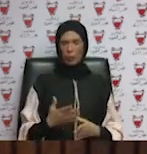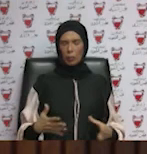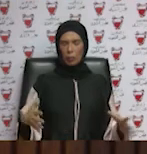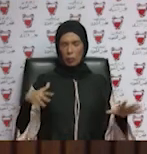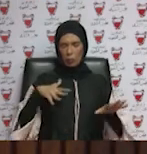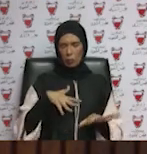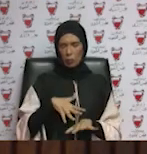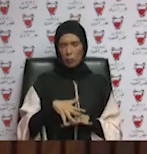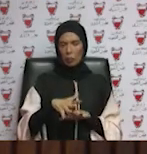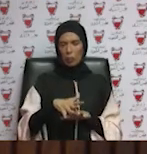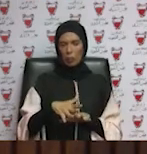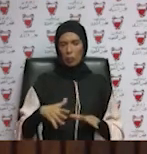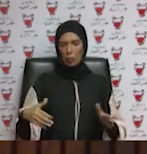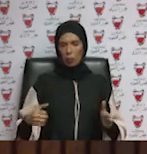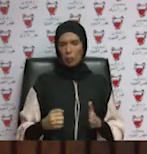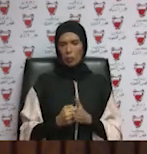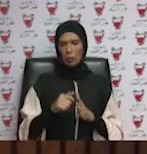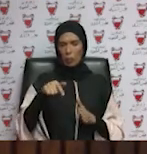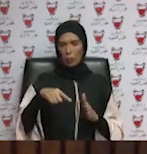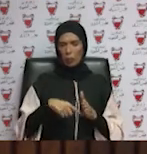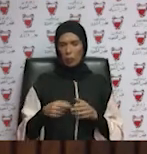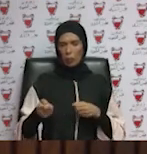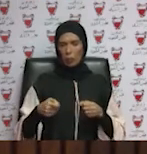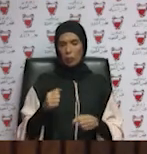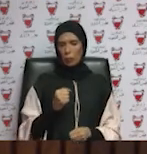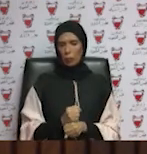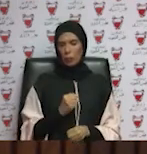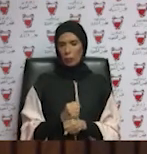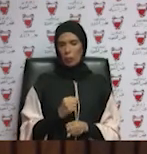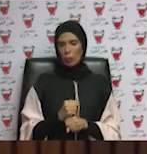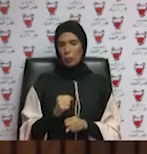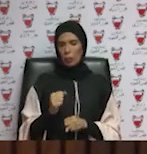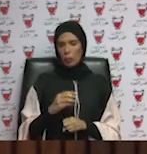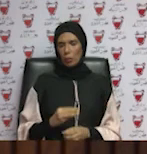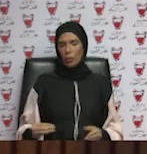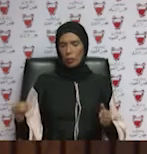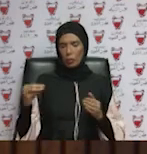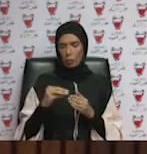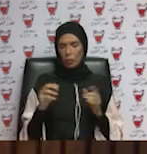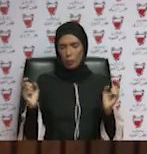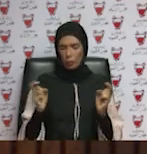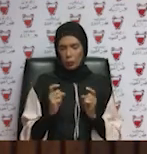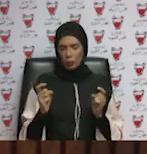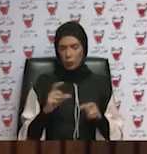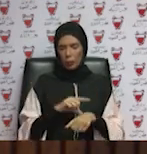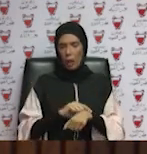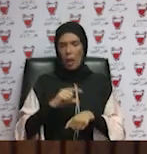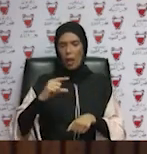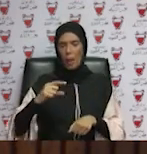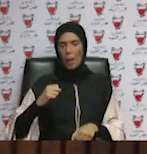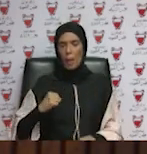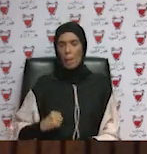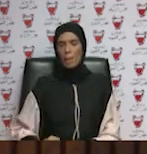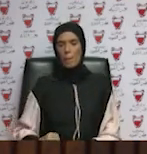الأطباء حديثي التخرج في سوق العمل، وبالنتيجة يعزز تنافسية الطبيب البحريني